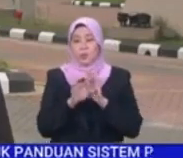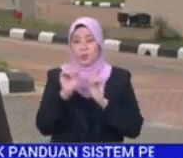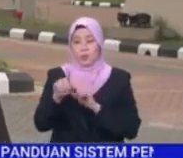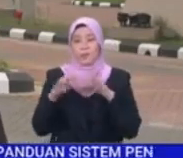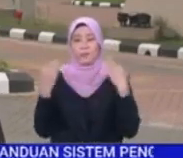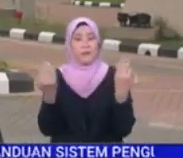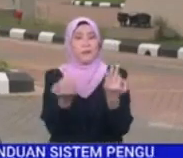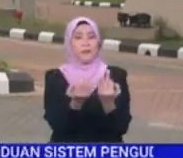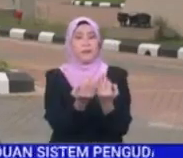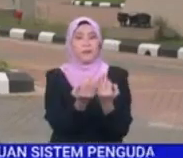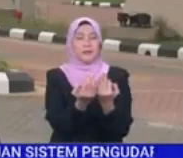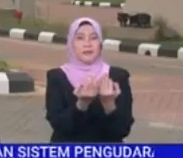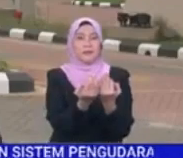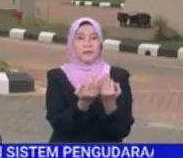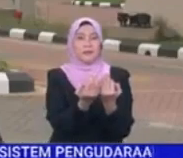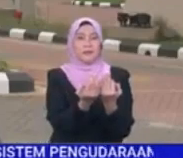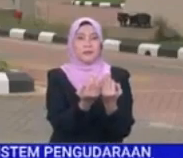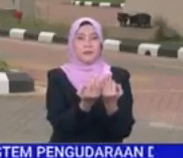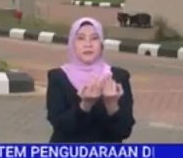sahuatat